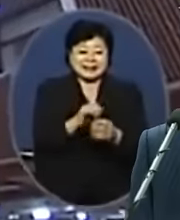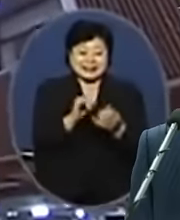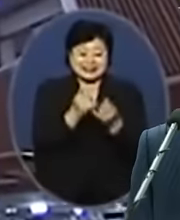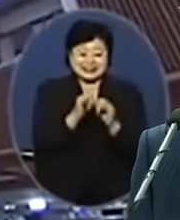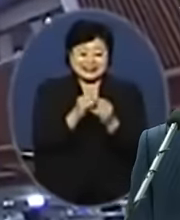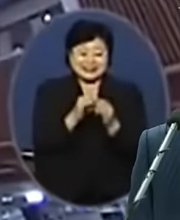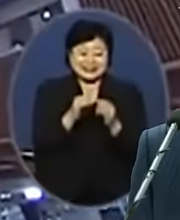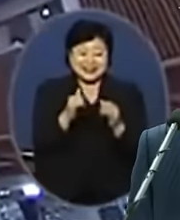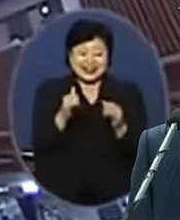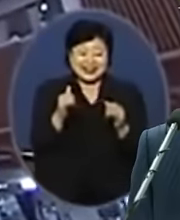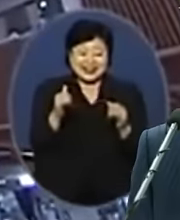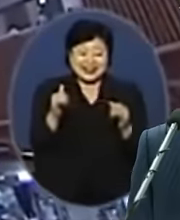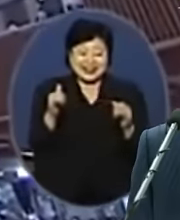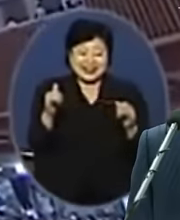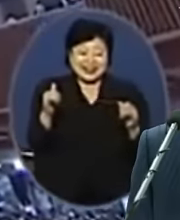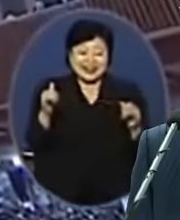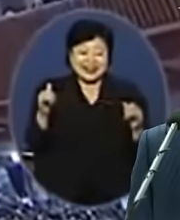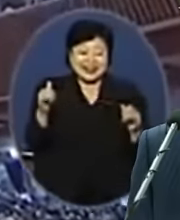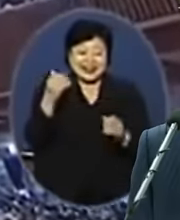사랑하는